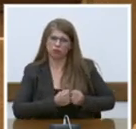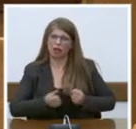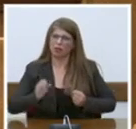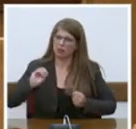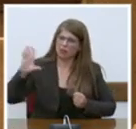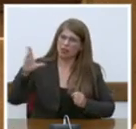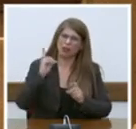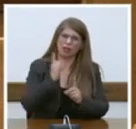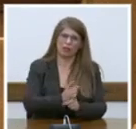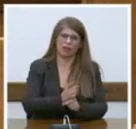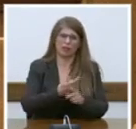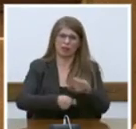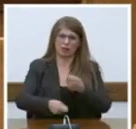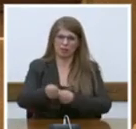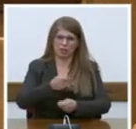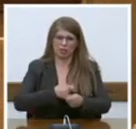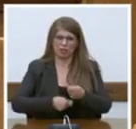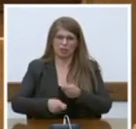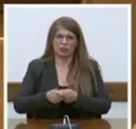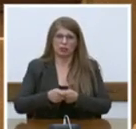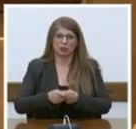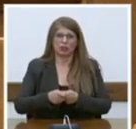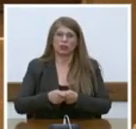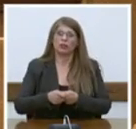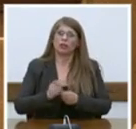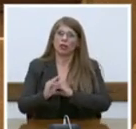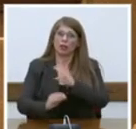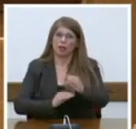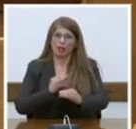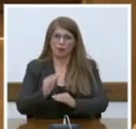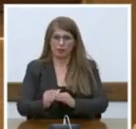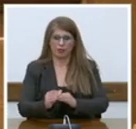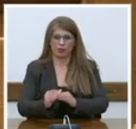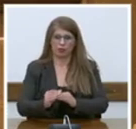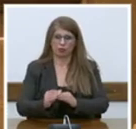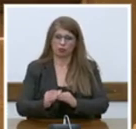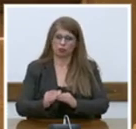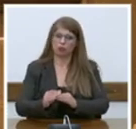ιδιαίτερα επιχειρηματίες από το να επενδύσουν και να επιχειρήσουν